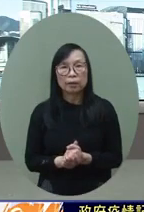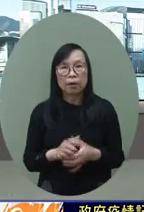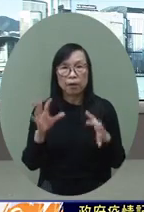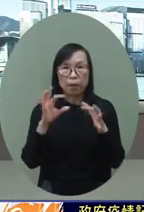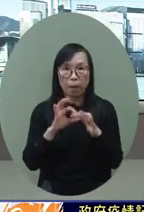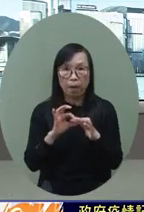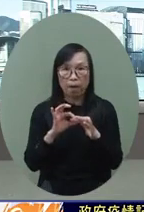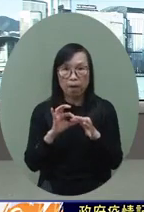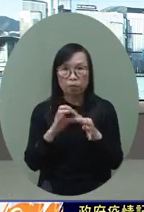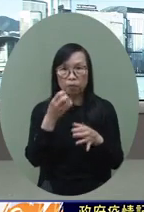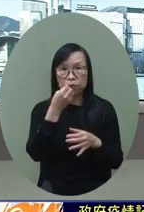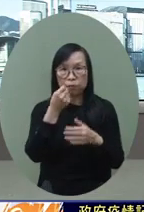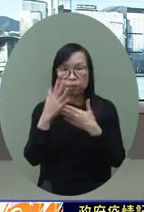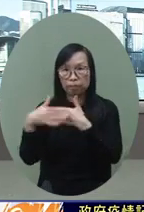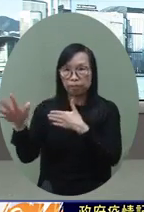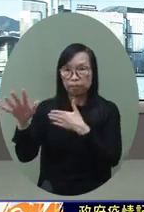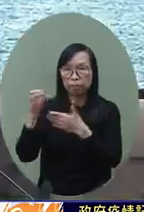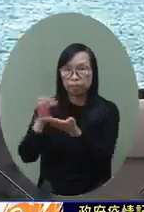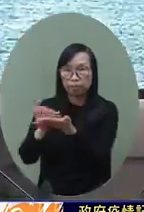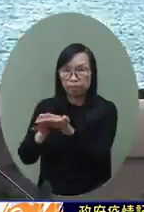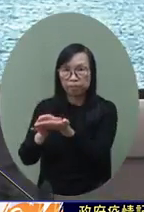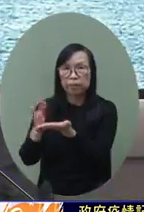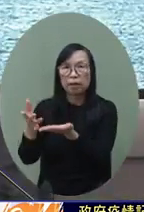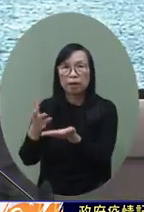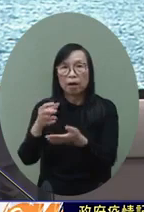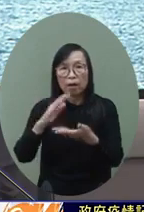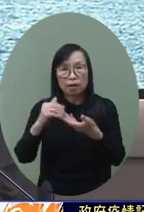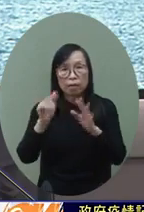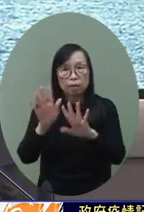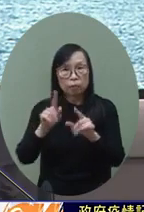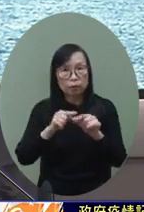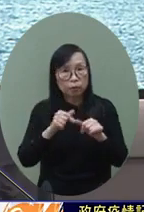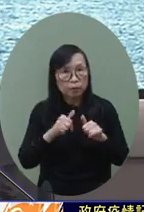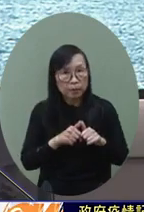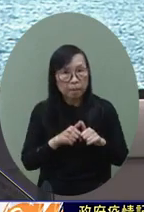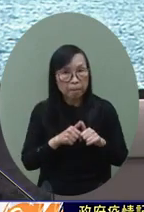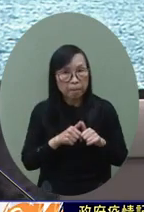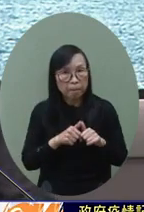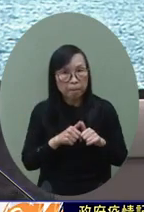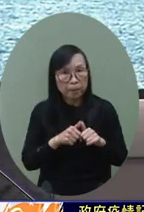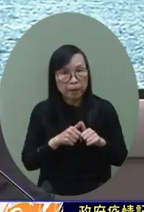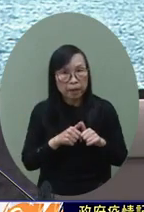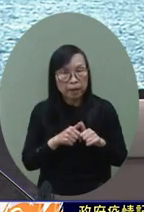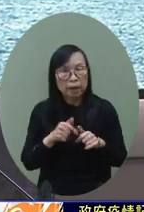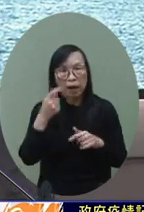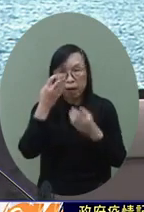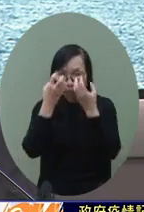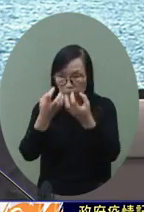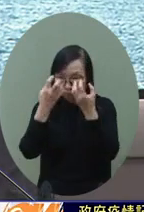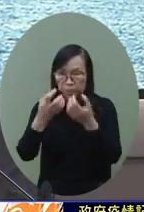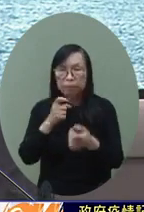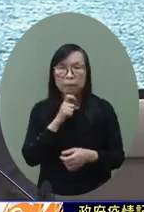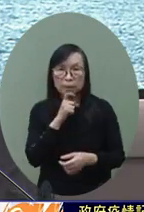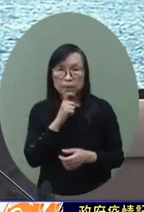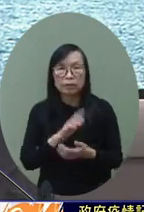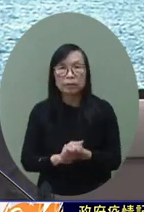於在香港以外任何地方的疫情，其實衛生防護中心都是非常之緊密去留意住的，亦都